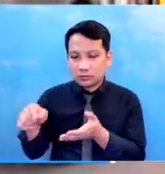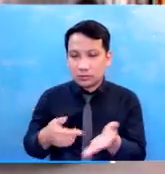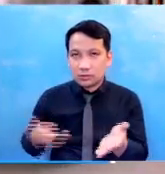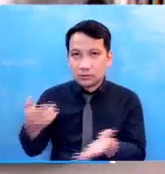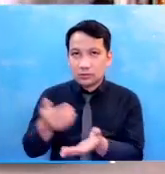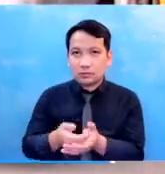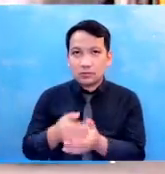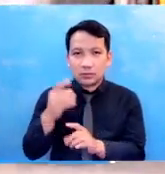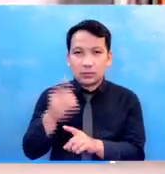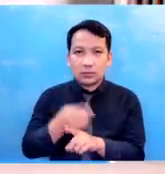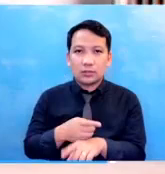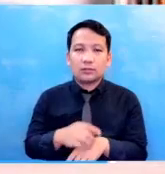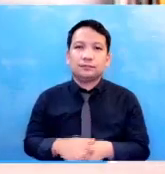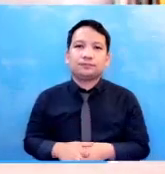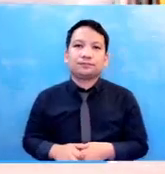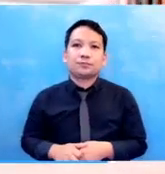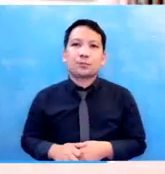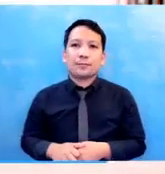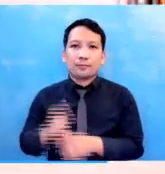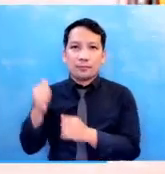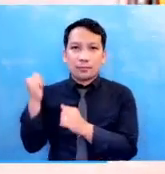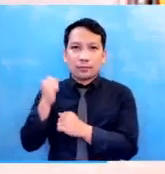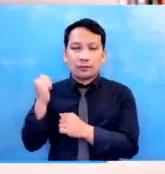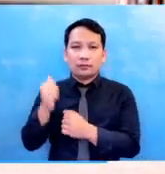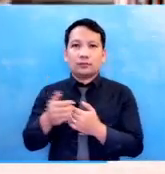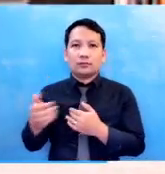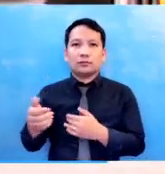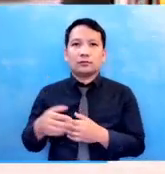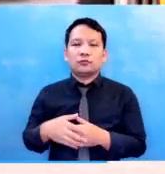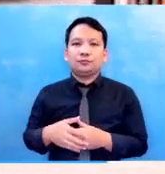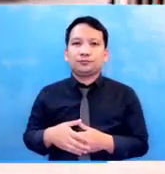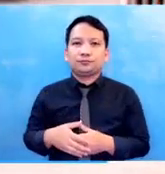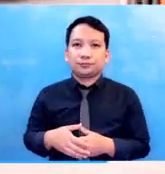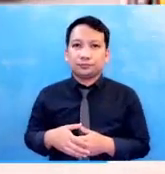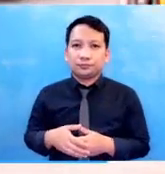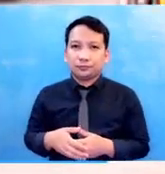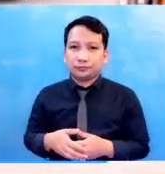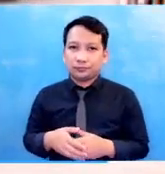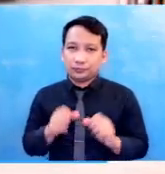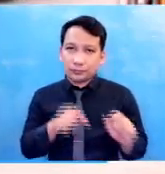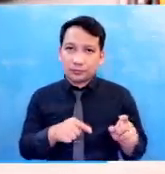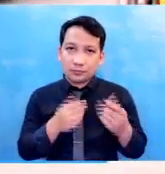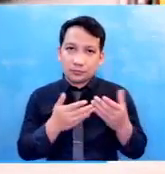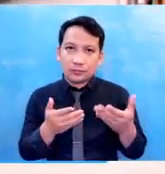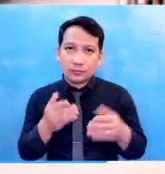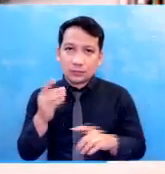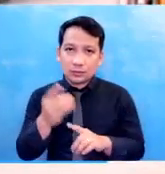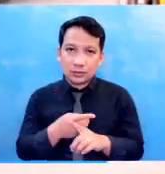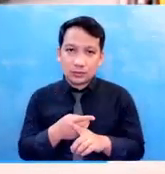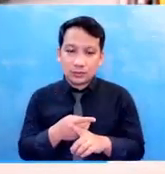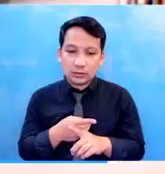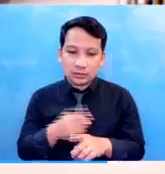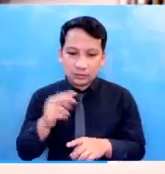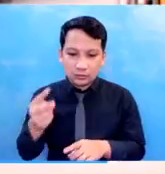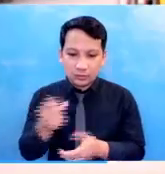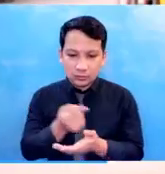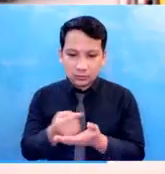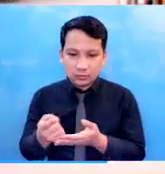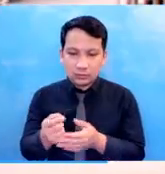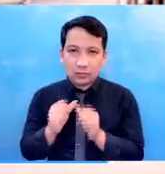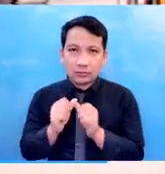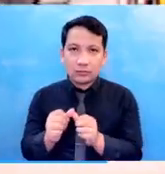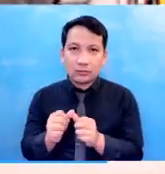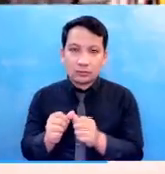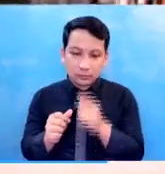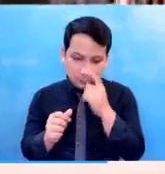ng Desyembre. At inaasahan din ng mga nagtitinda dito na sa December pa o sa second week pa ng December,